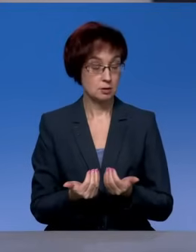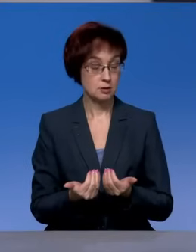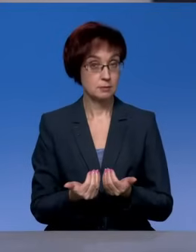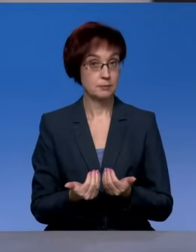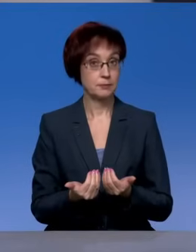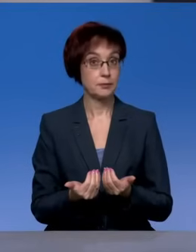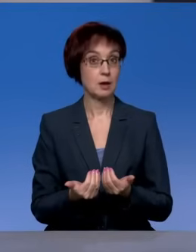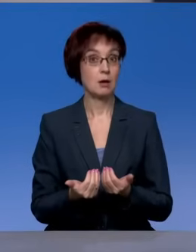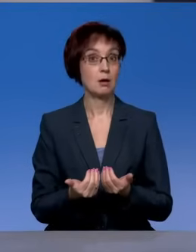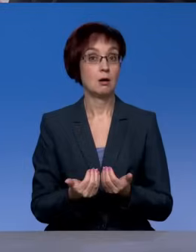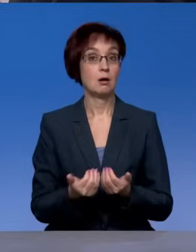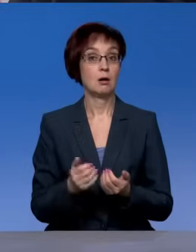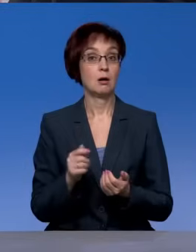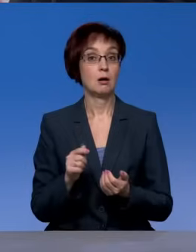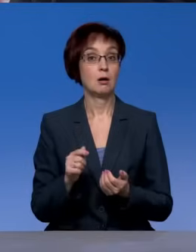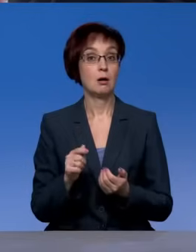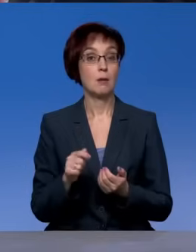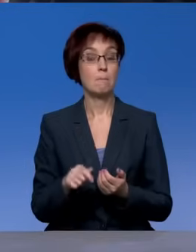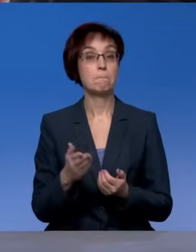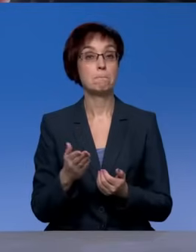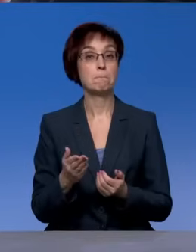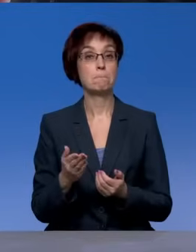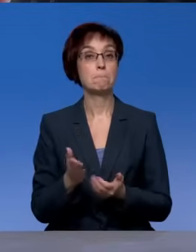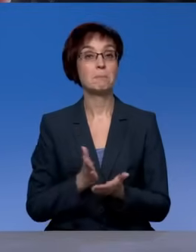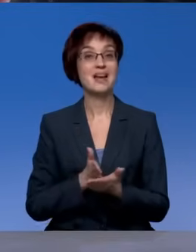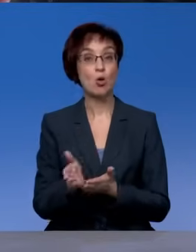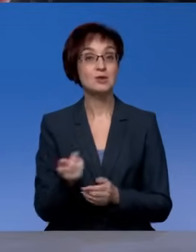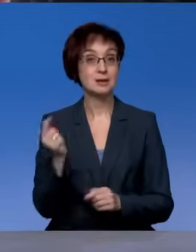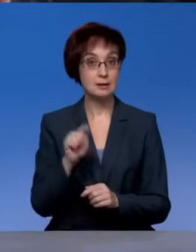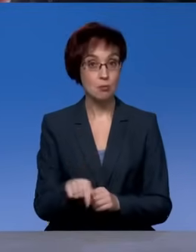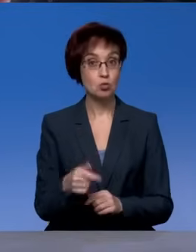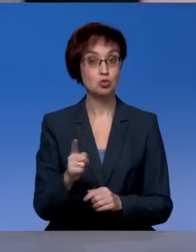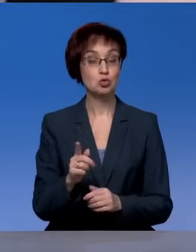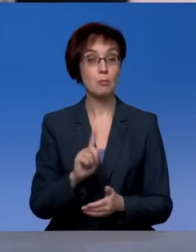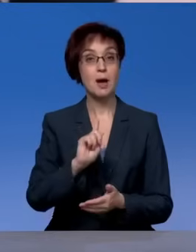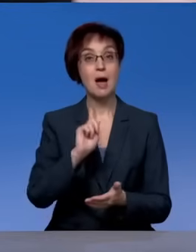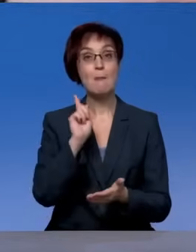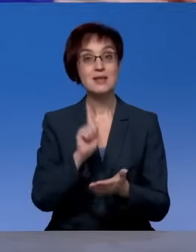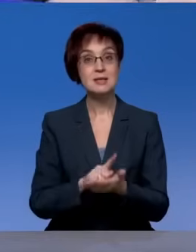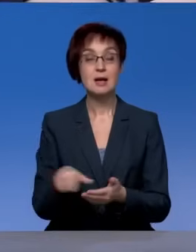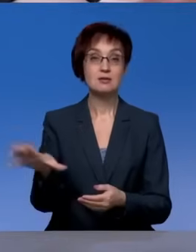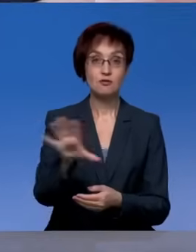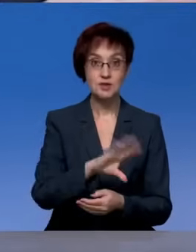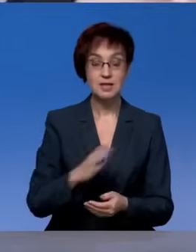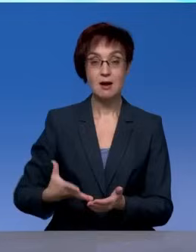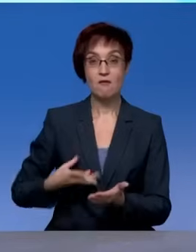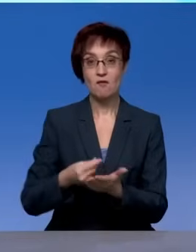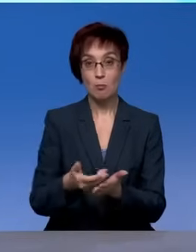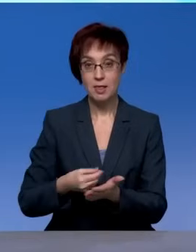чтобы различными инструментами обязать всех платить полностью все взносы, и только сейчас мы подходим к тому,